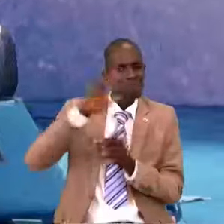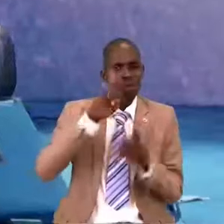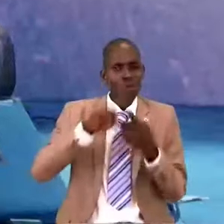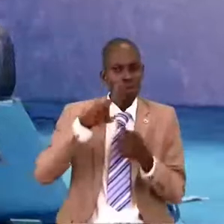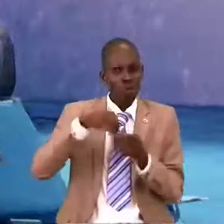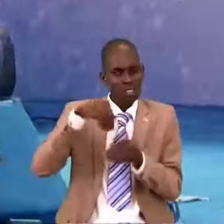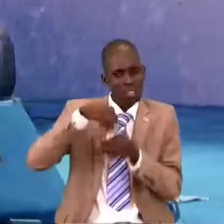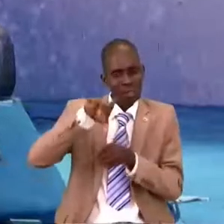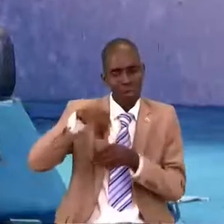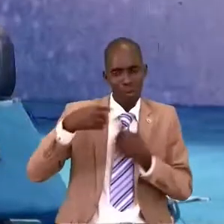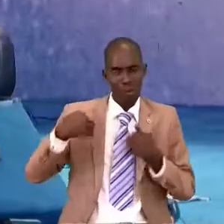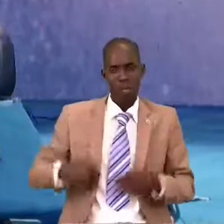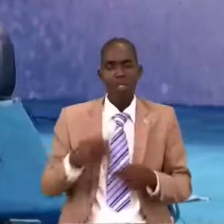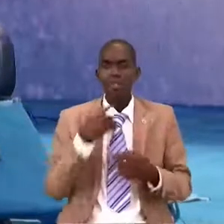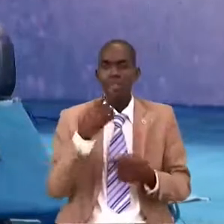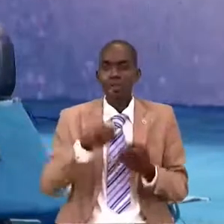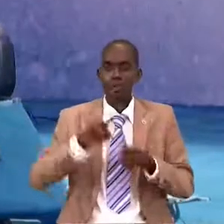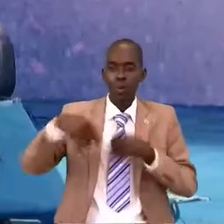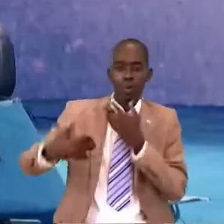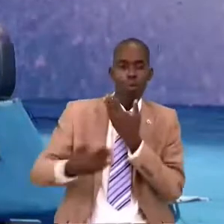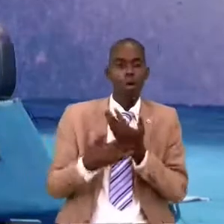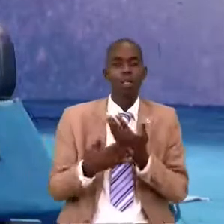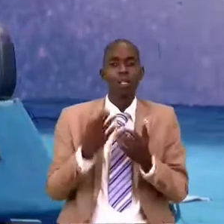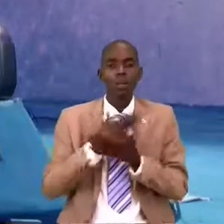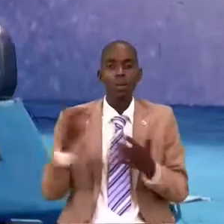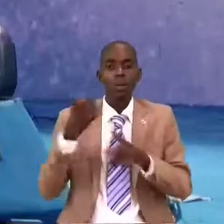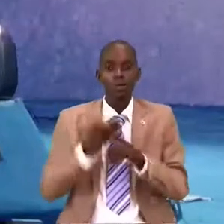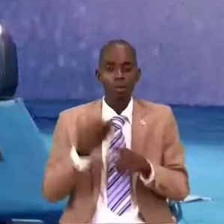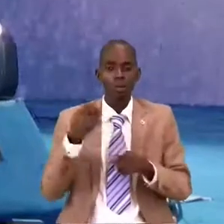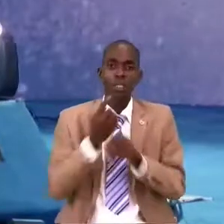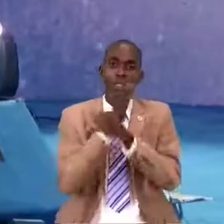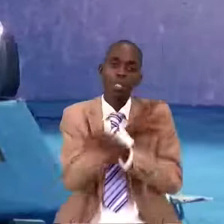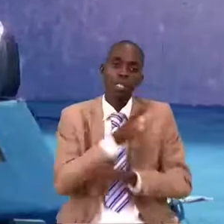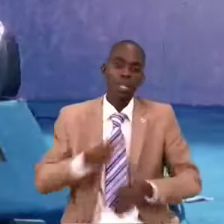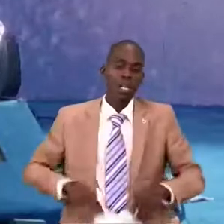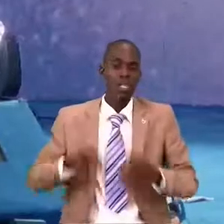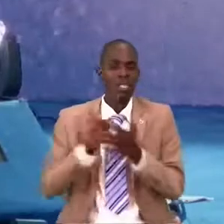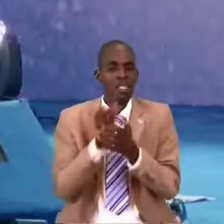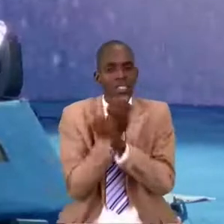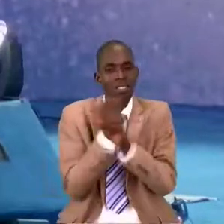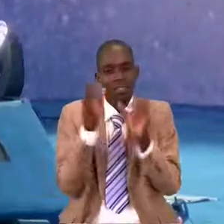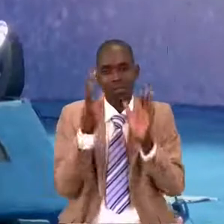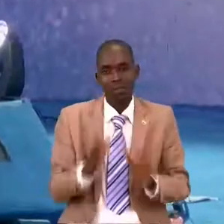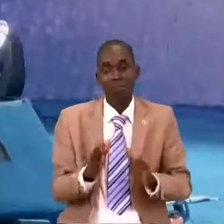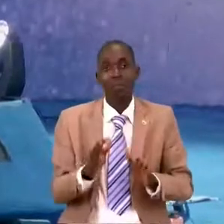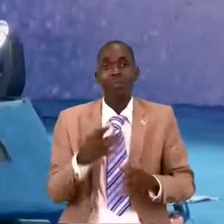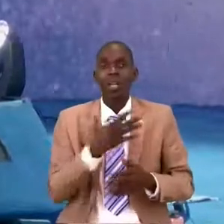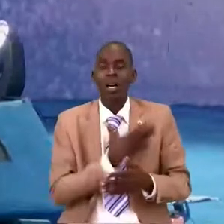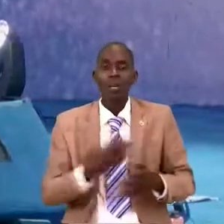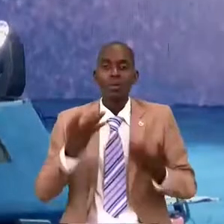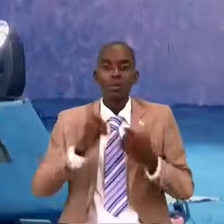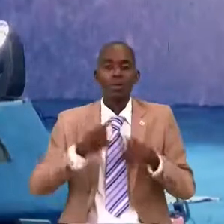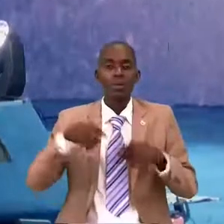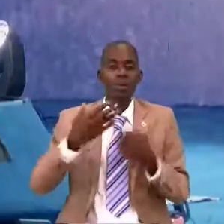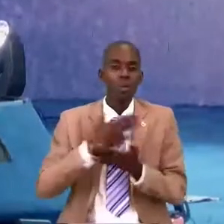dos à la vie de justice et de sainteté. Ça c'est l'ennemi intérieur, cet ennemi qui